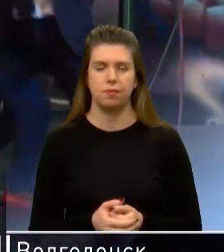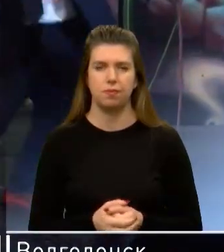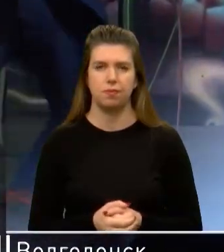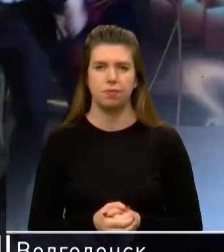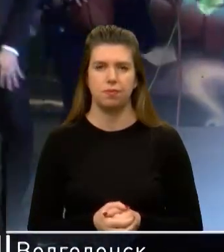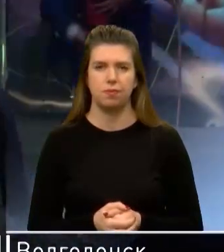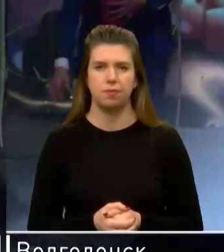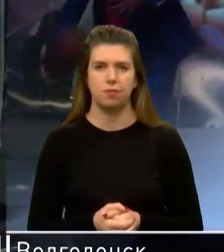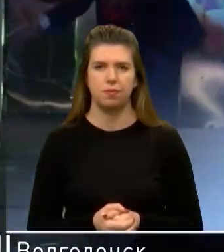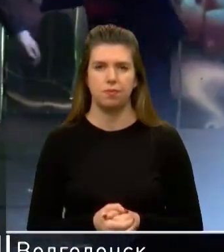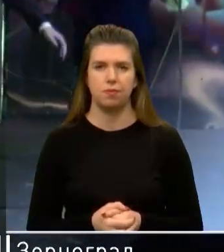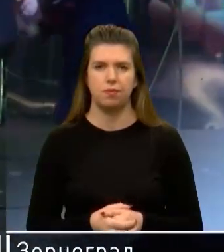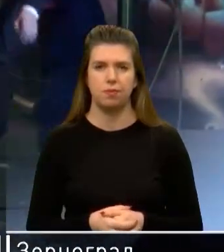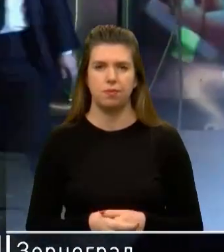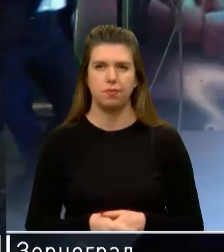миг